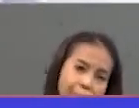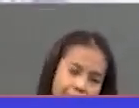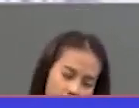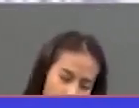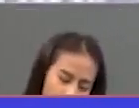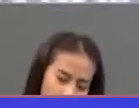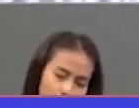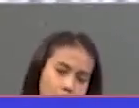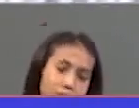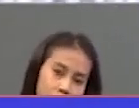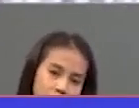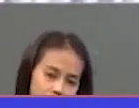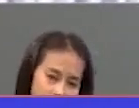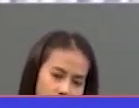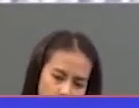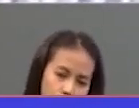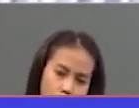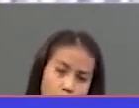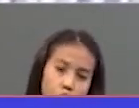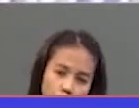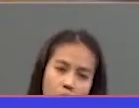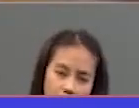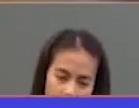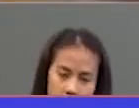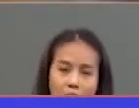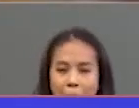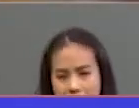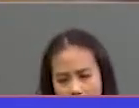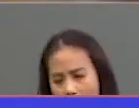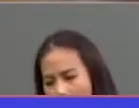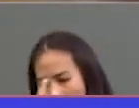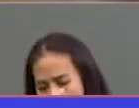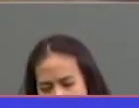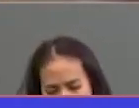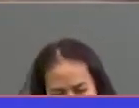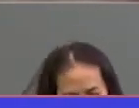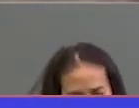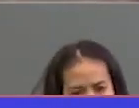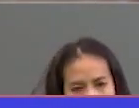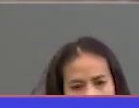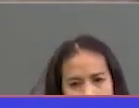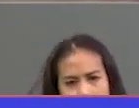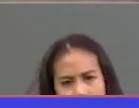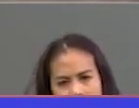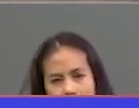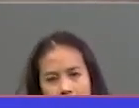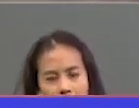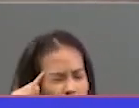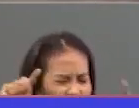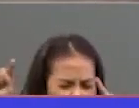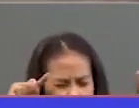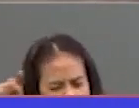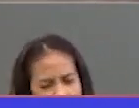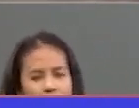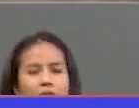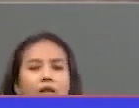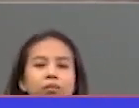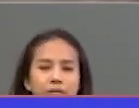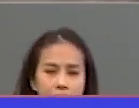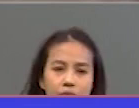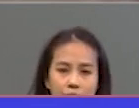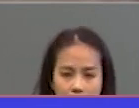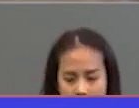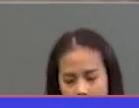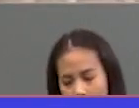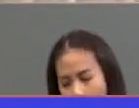เสพติดในช่วงวันที่ 10-19 ตุลาคมที่ผ่านมาภาพรวมการปฏิบัติเป็นไปด้วยความเรียบร้อยและมีผลการดำเนินการจับกุมบุคคลตามหมายจับ